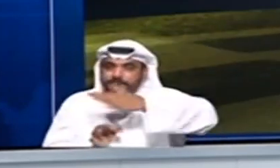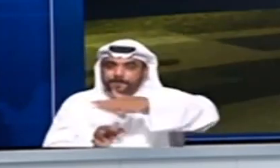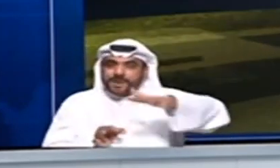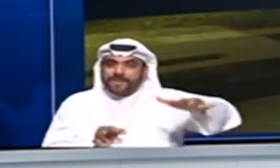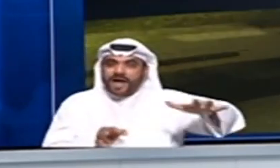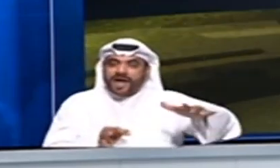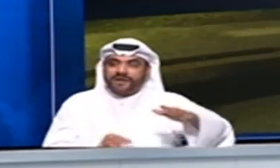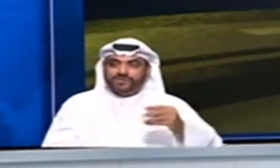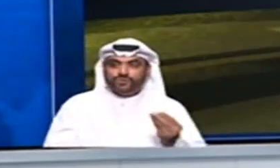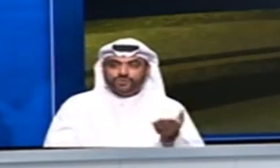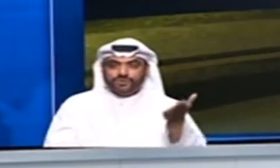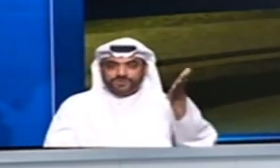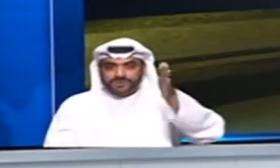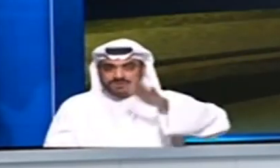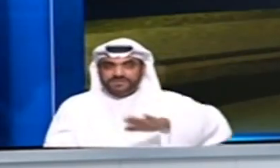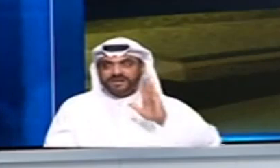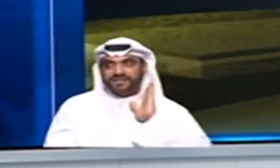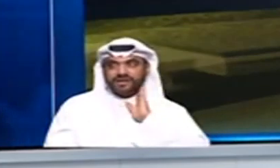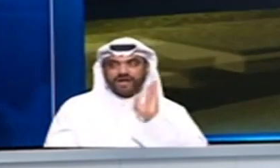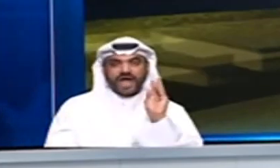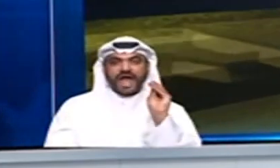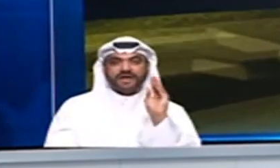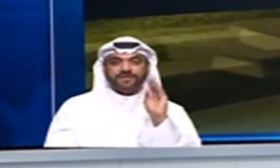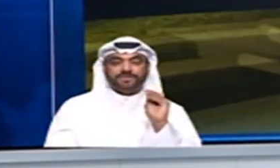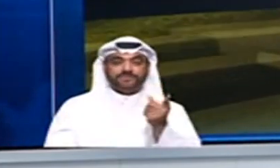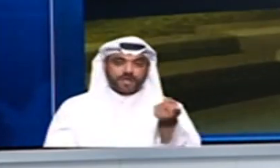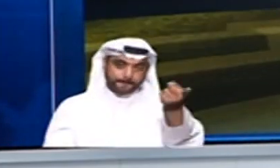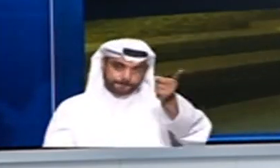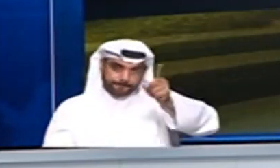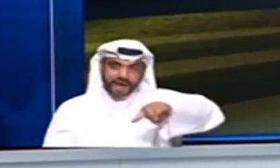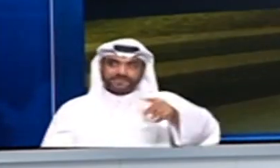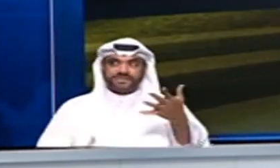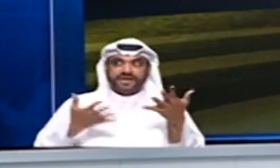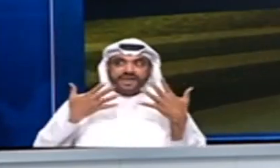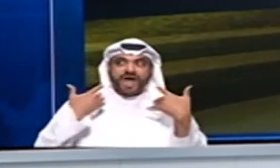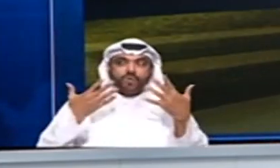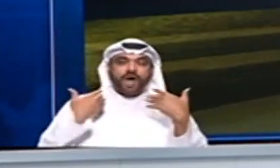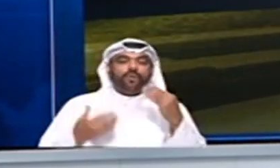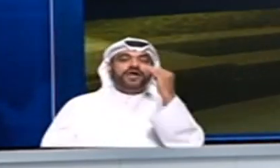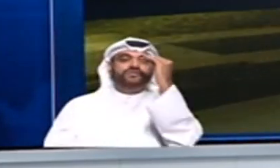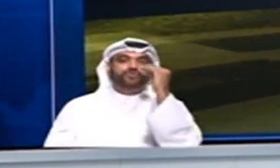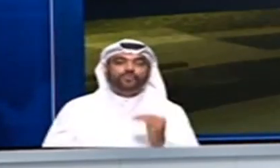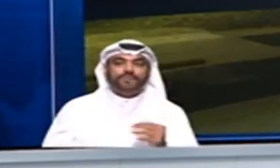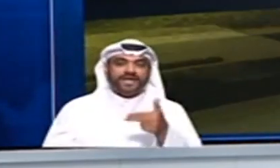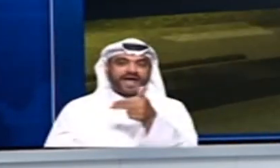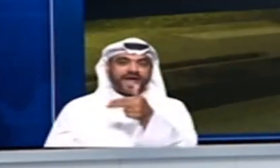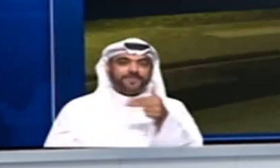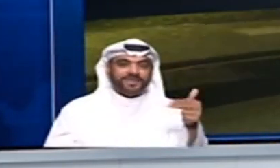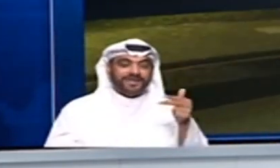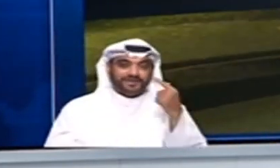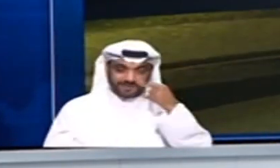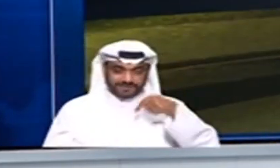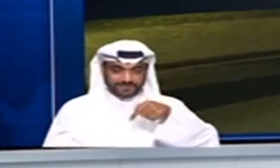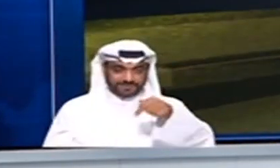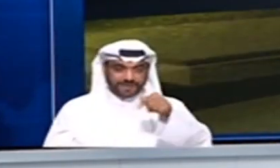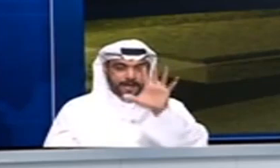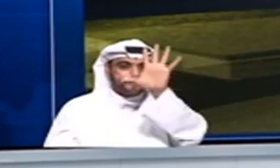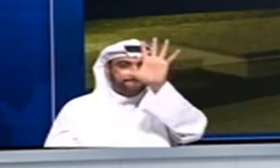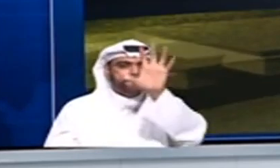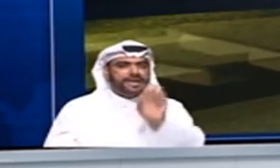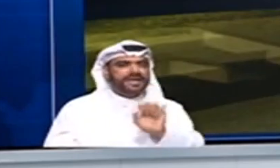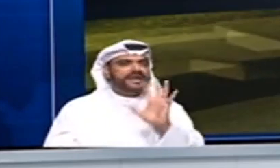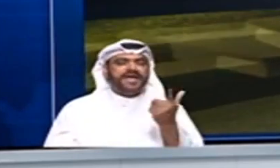خاصة الجزر الجنوبية. يوم الغد بإذن الله رياح جنوبية شرقية من 6 إلى 30 كيلومتر في الساعة خلال النهار. خلال المساء تتراوح سرعتها ما